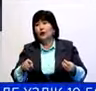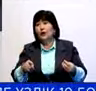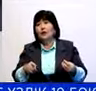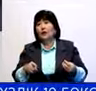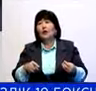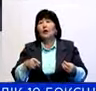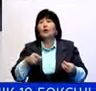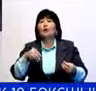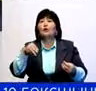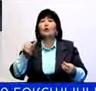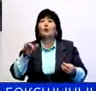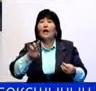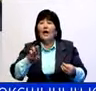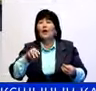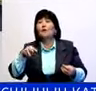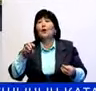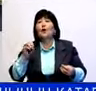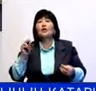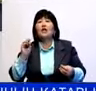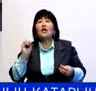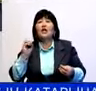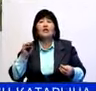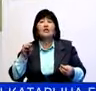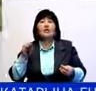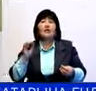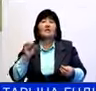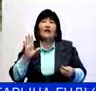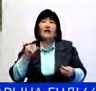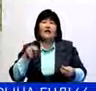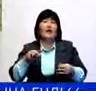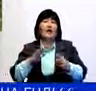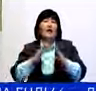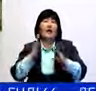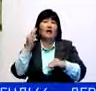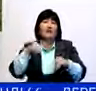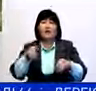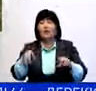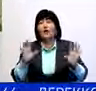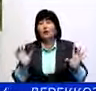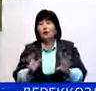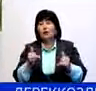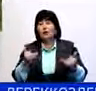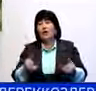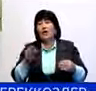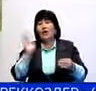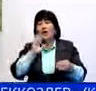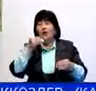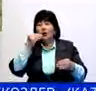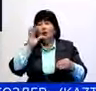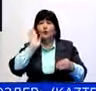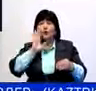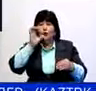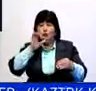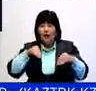туя, можжевельник ағаштары егілді. Егілген талдарды күтіп ұстау және аяқ сумен қамтамасыз ету